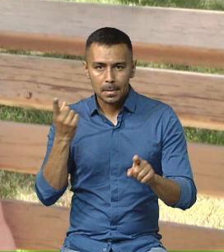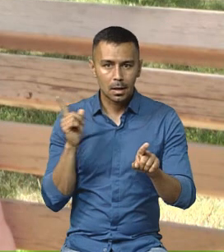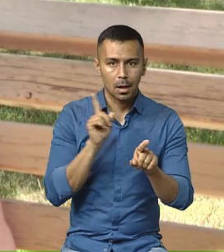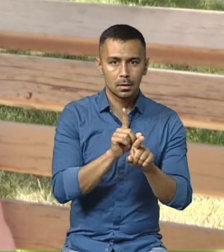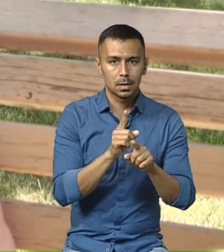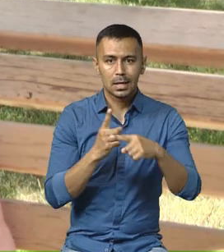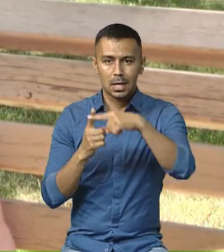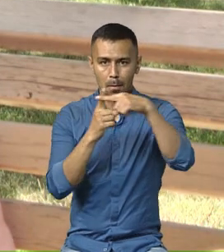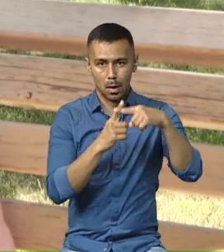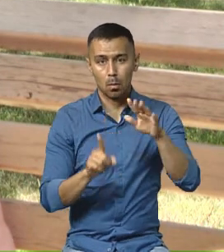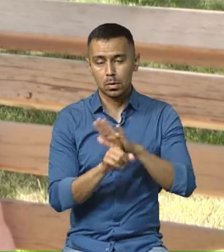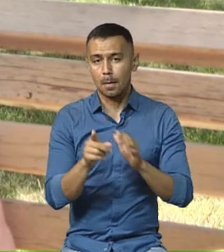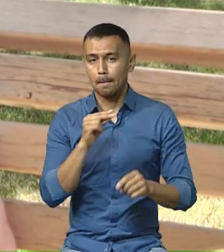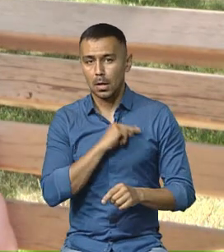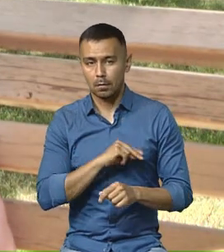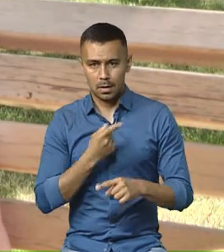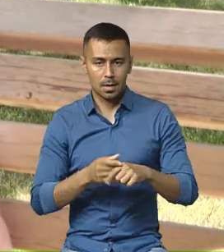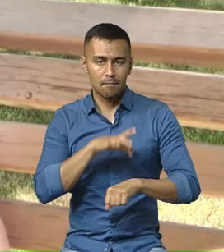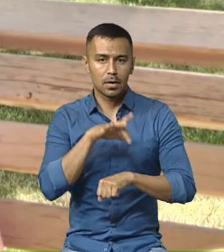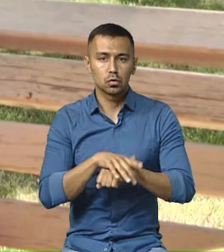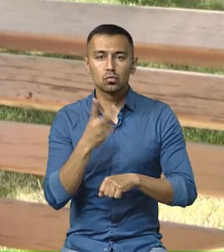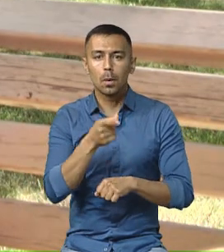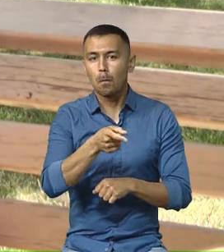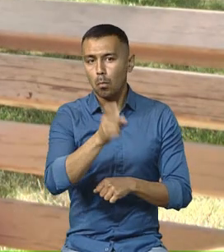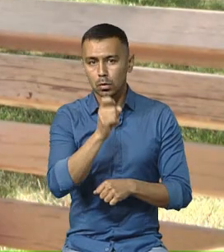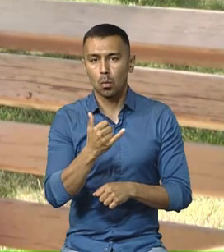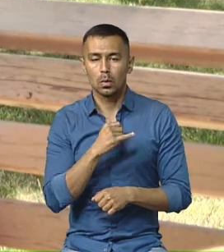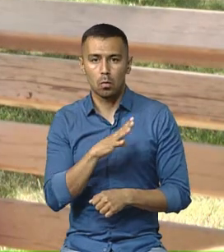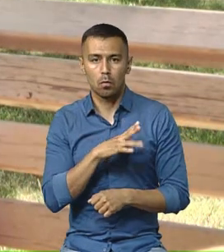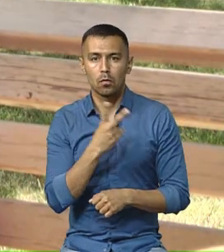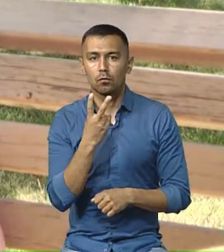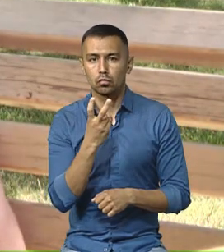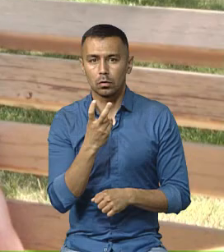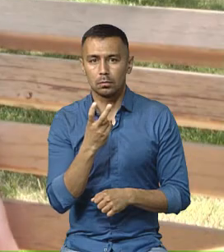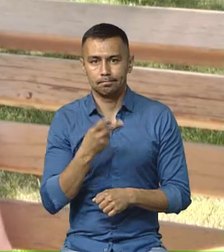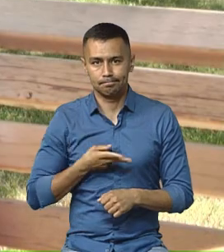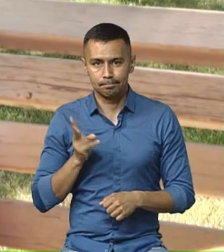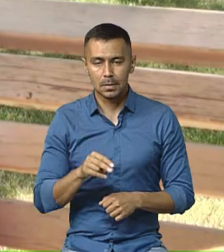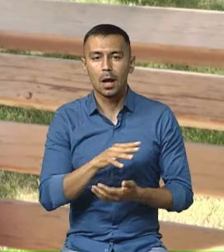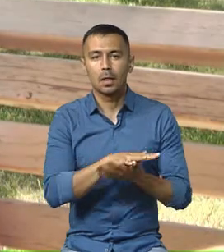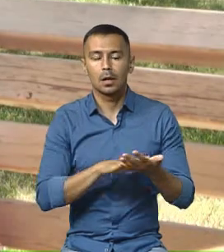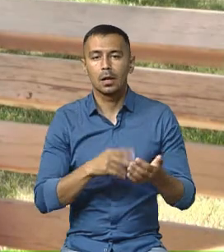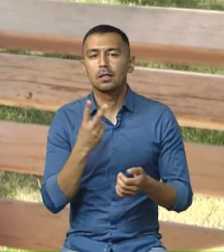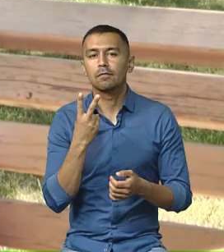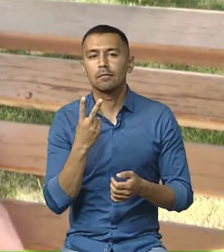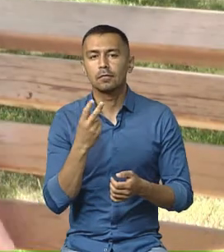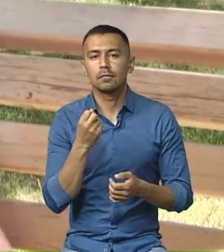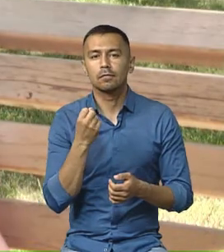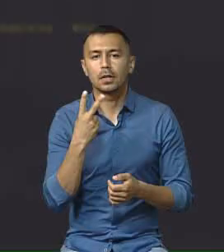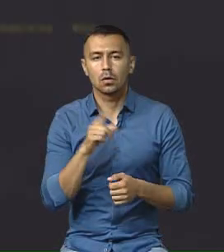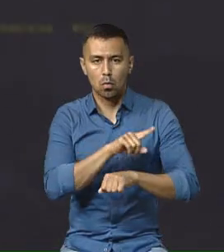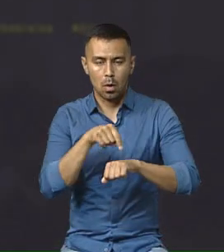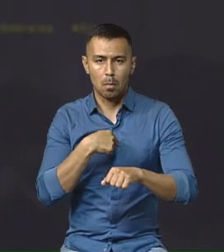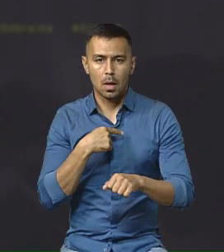снайпера почали працювати, це фактично другий постріл, і в мене був 200-й. А далі 12 годин бою, у мене